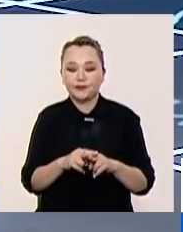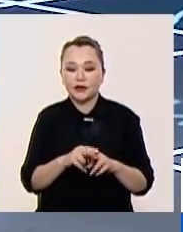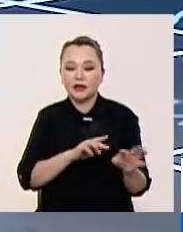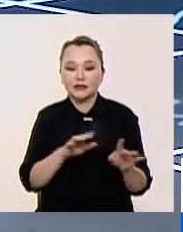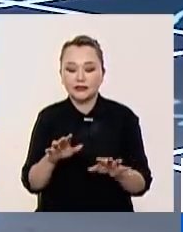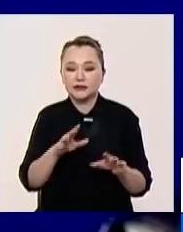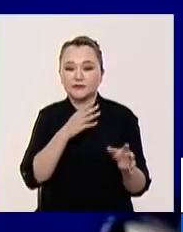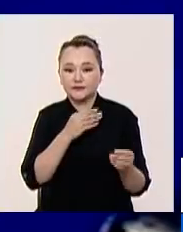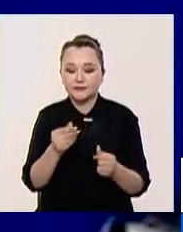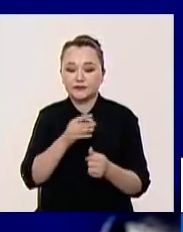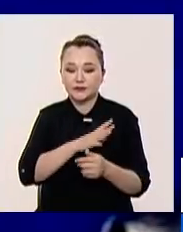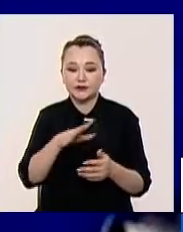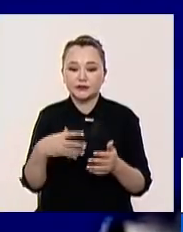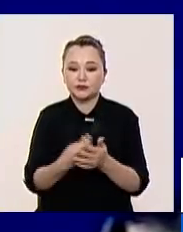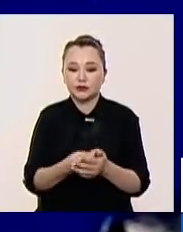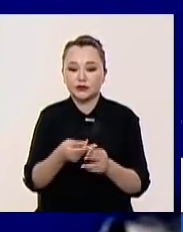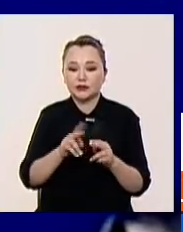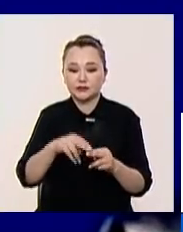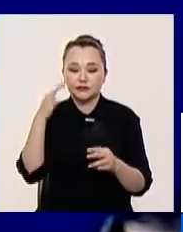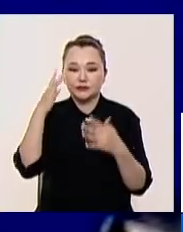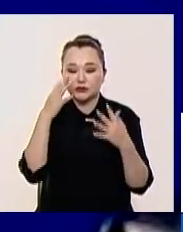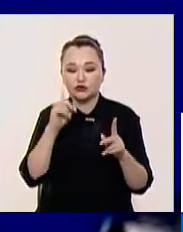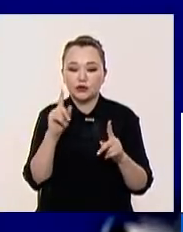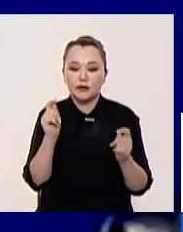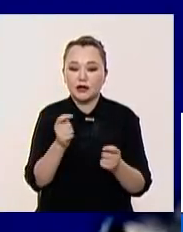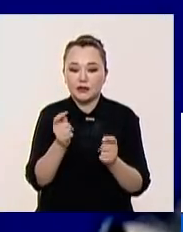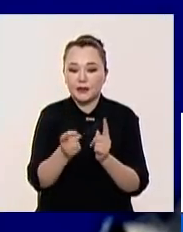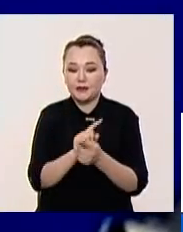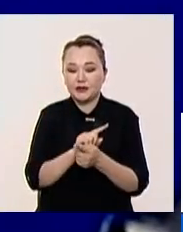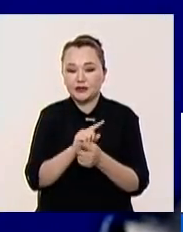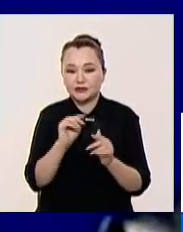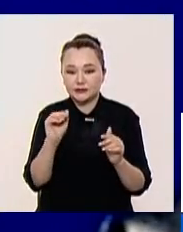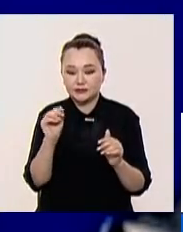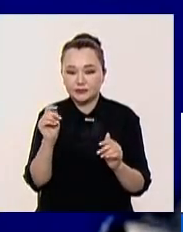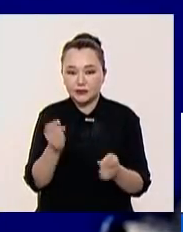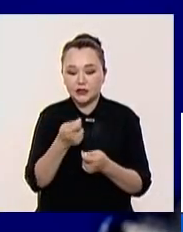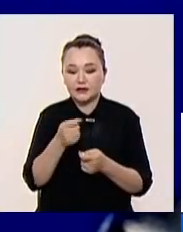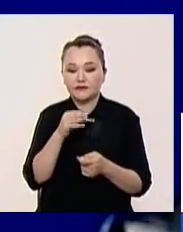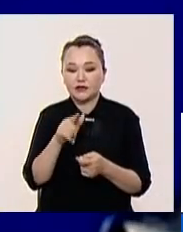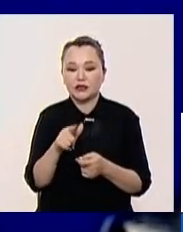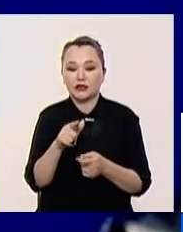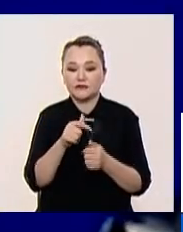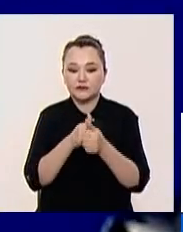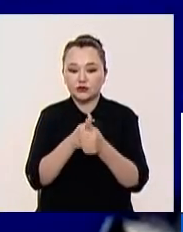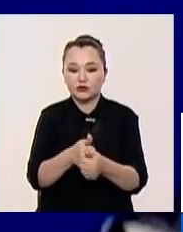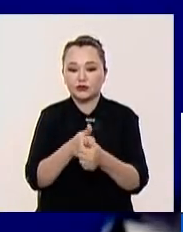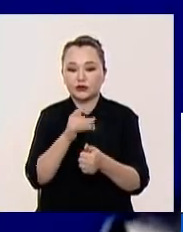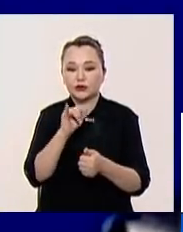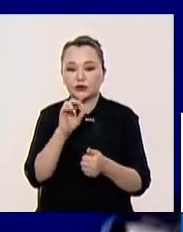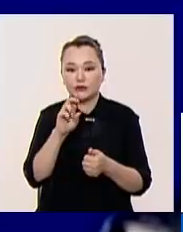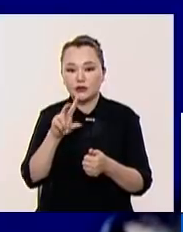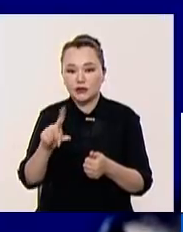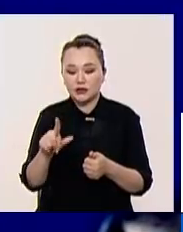действовали до сих пор. В этом смысле, я думаю, мало что поменялось. Тенге идет вслед за рублем.